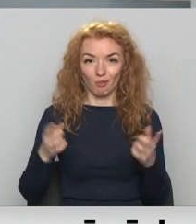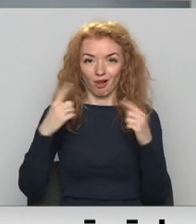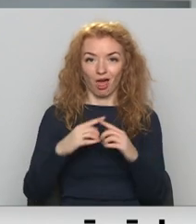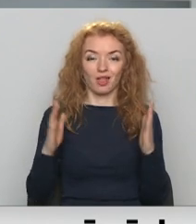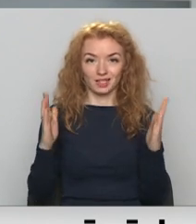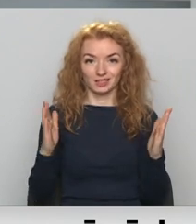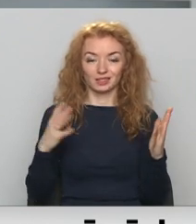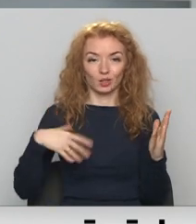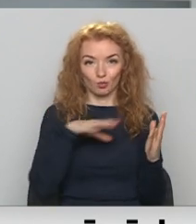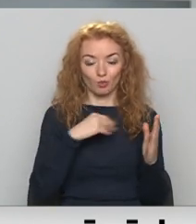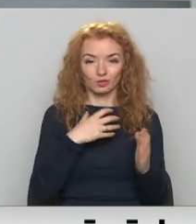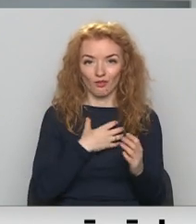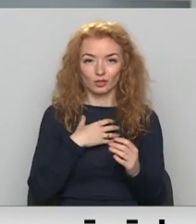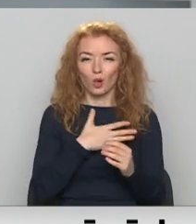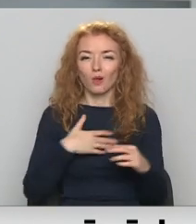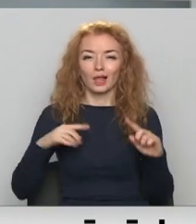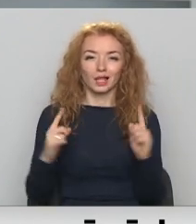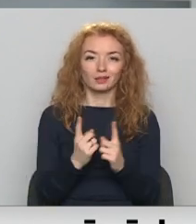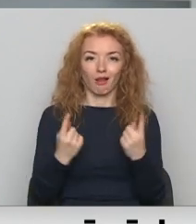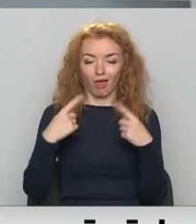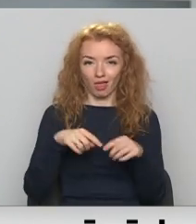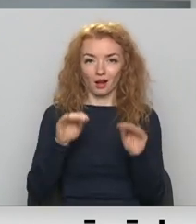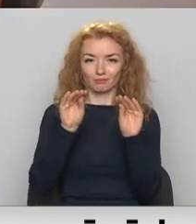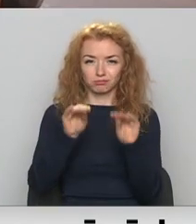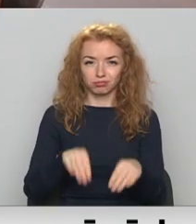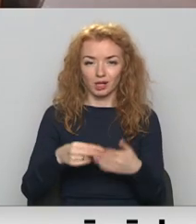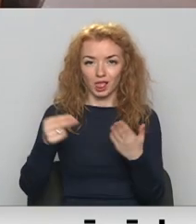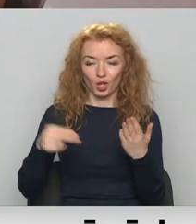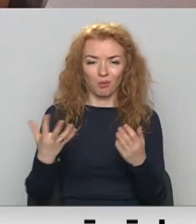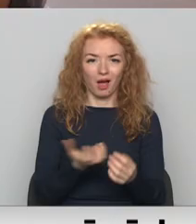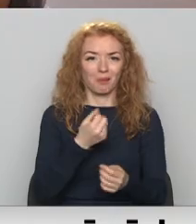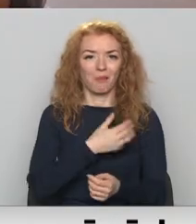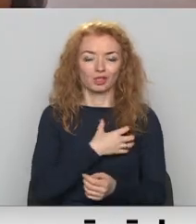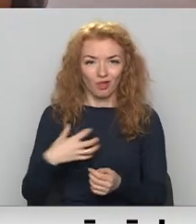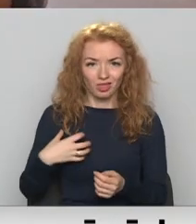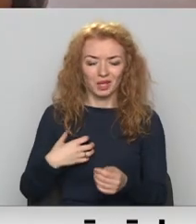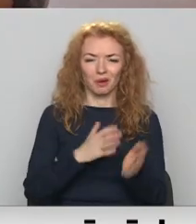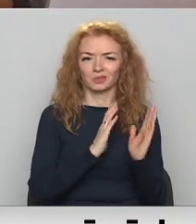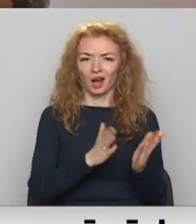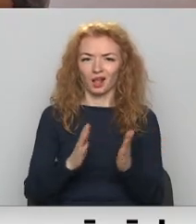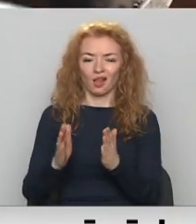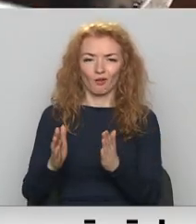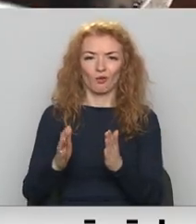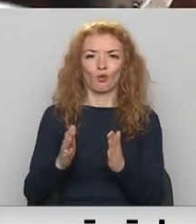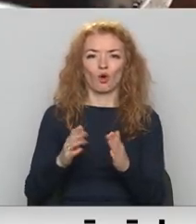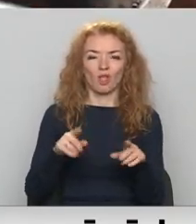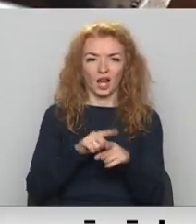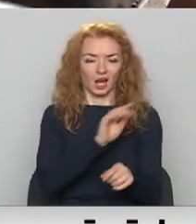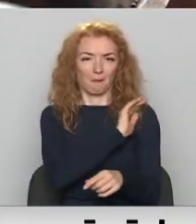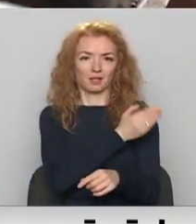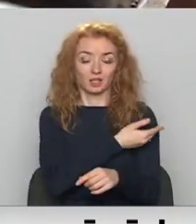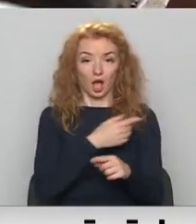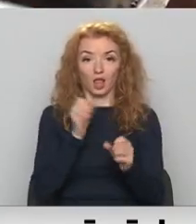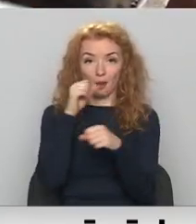vajadzēja ļoti īsā laikā sagatavot līgumus ar pašvaldībām, sagatavot laboratorisko kapacitāti.